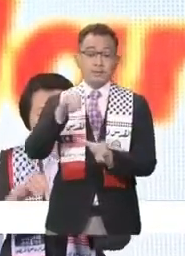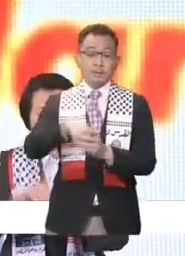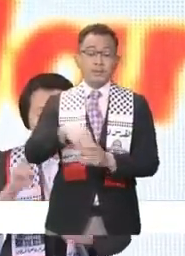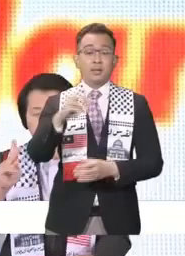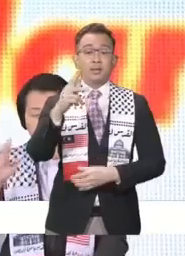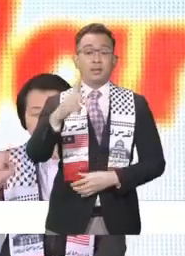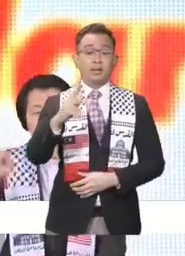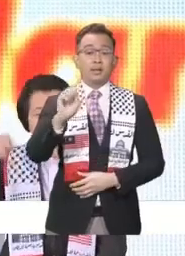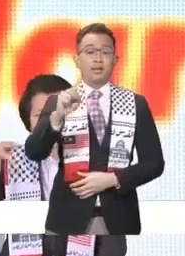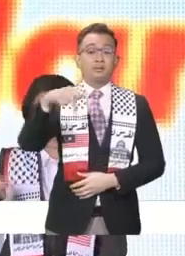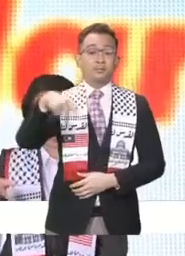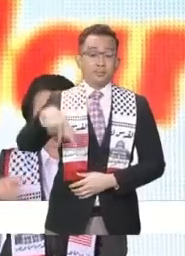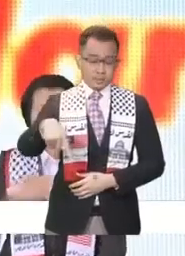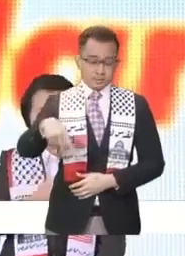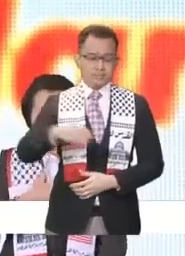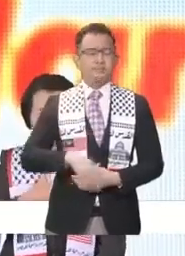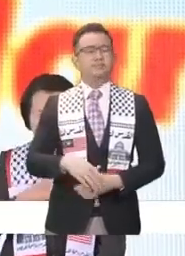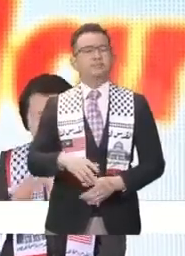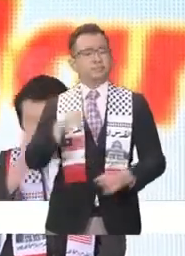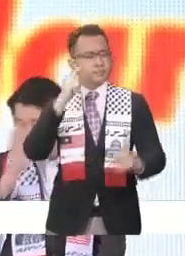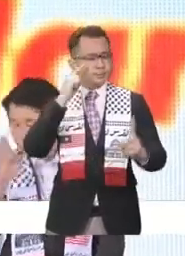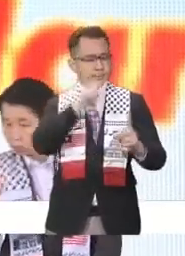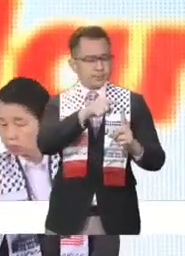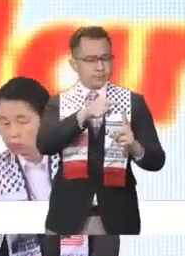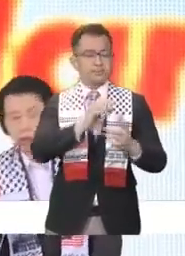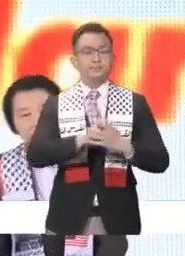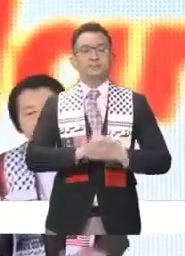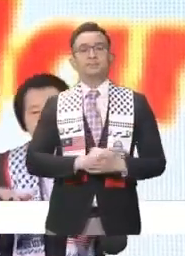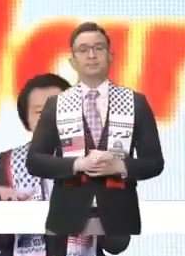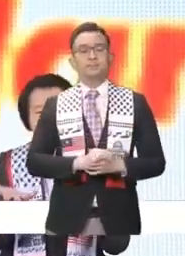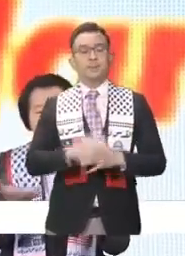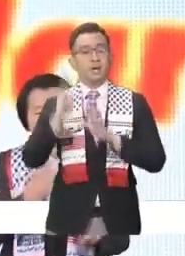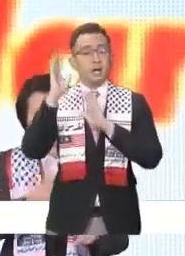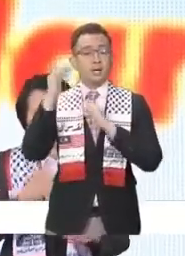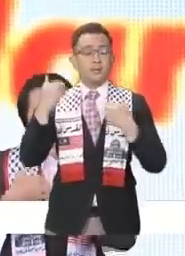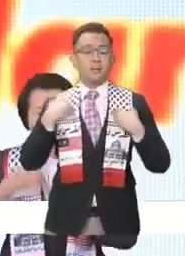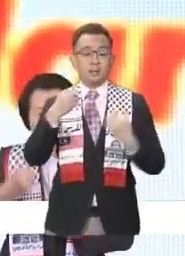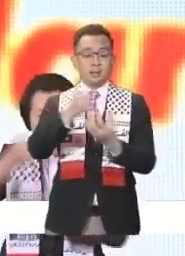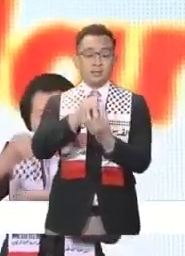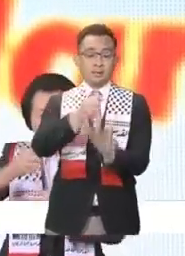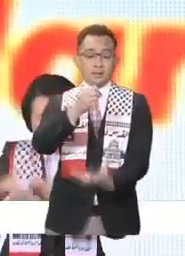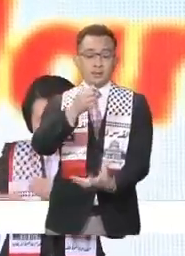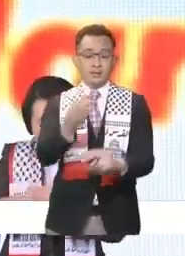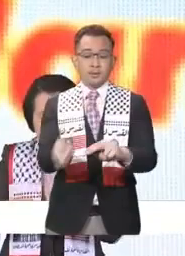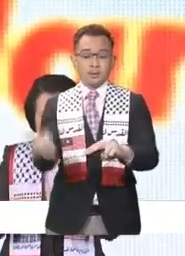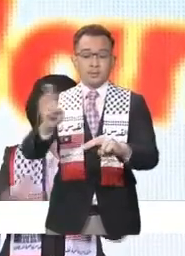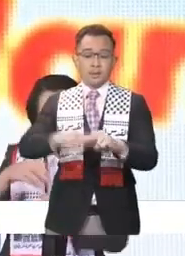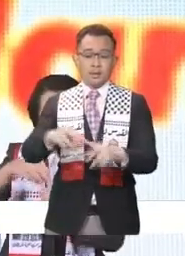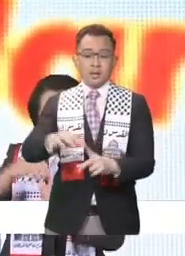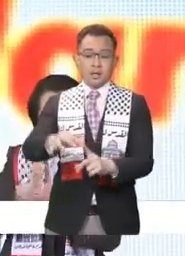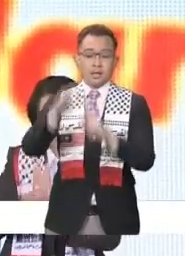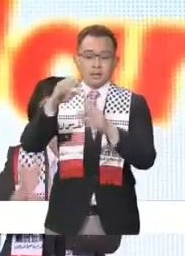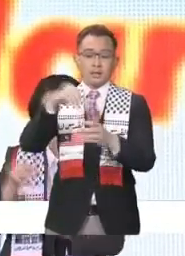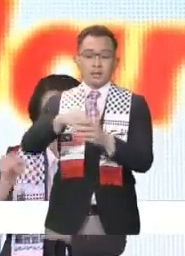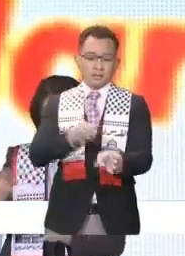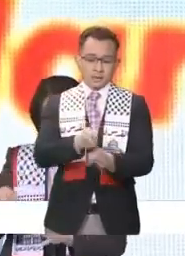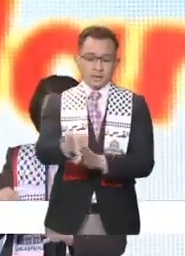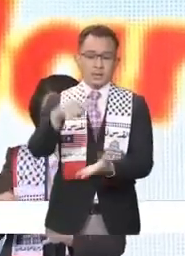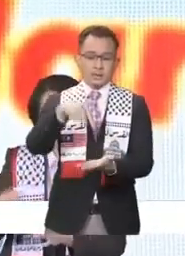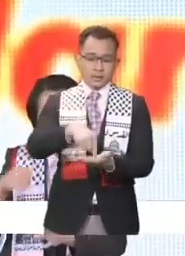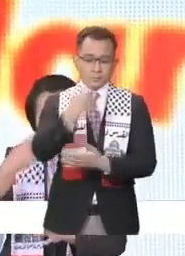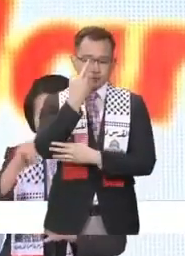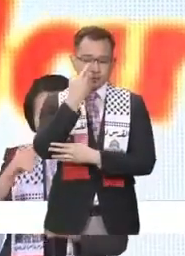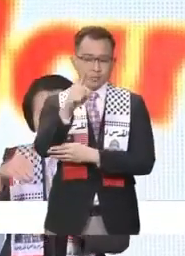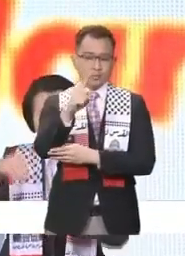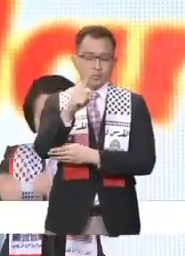KSP harus ambil perhatian supaya ada peruntukan tambahan khas dalam bidang ini